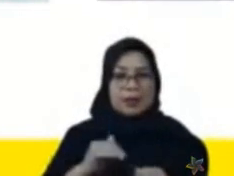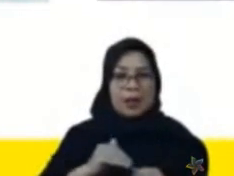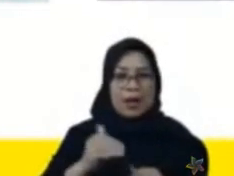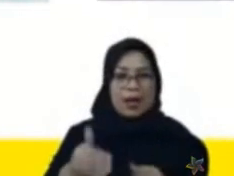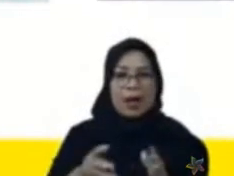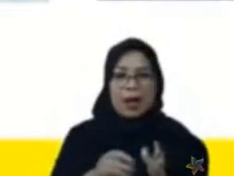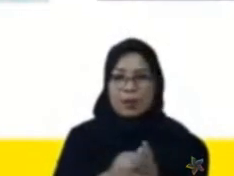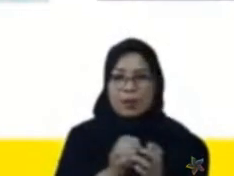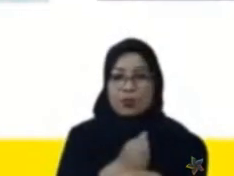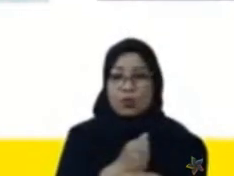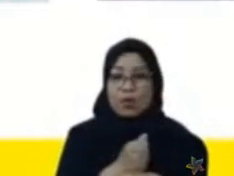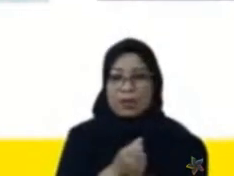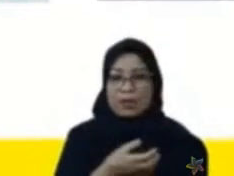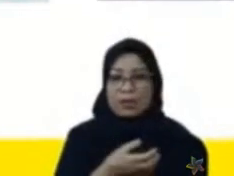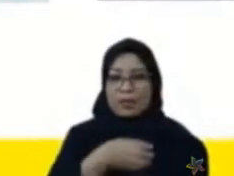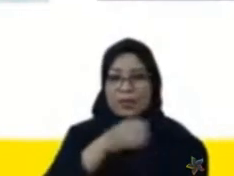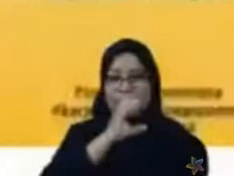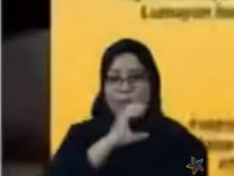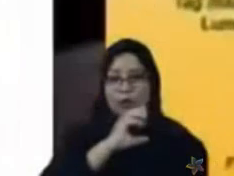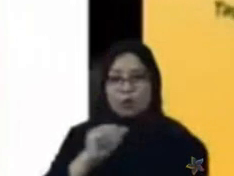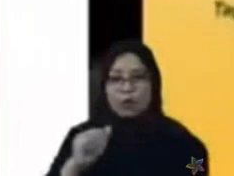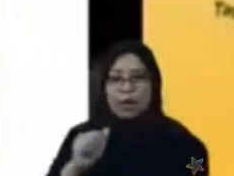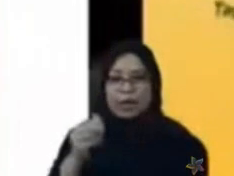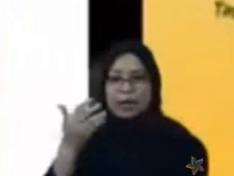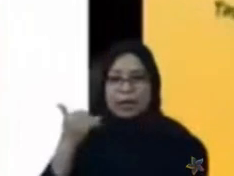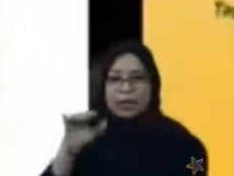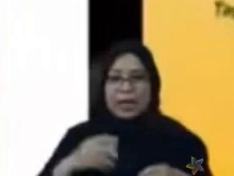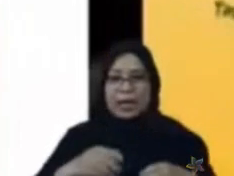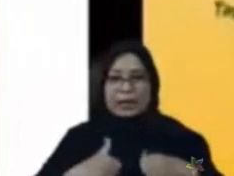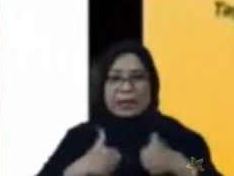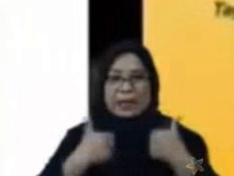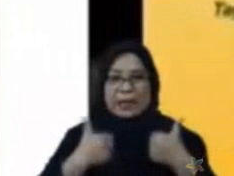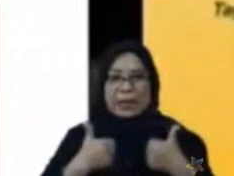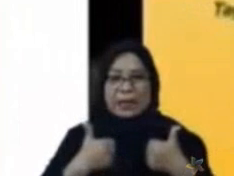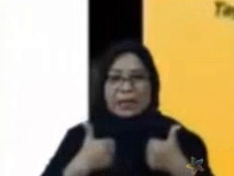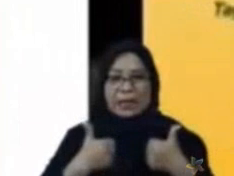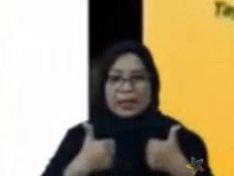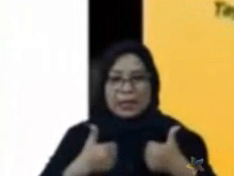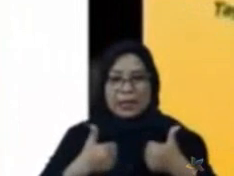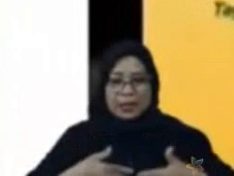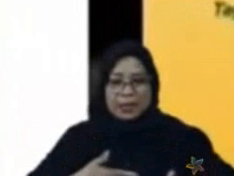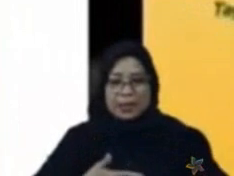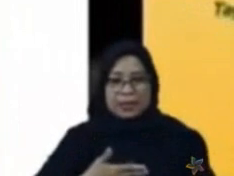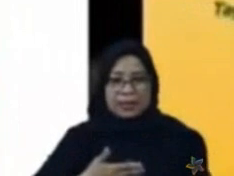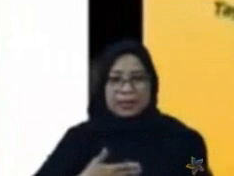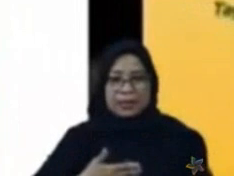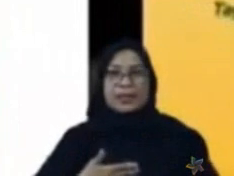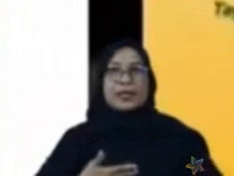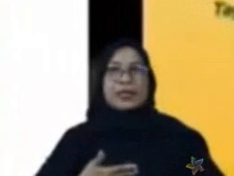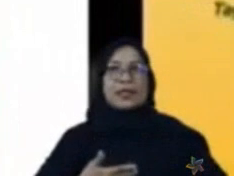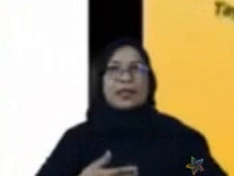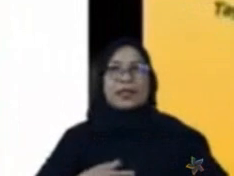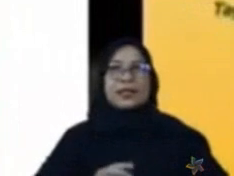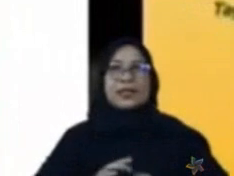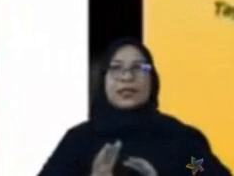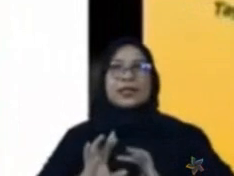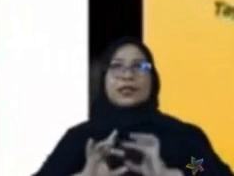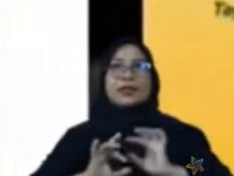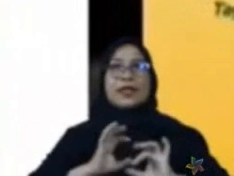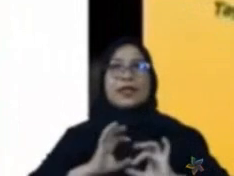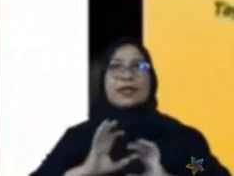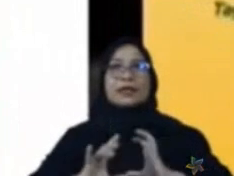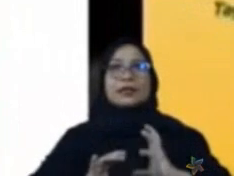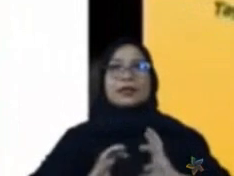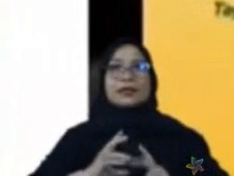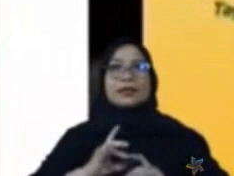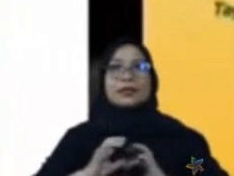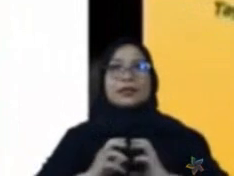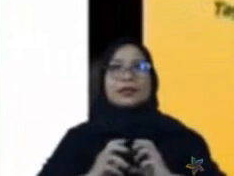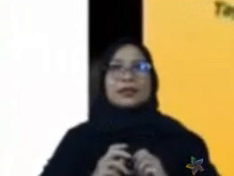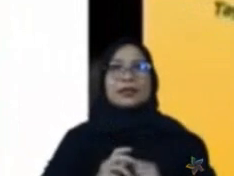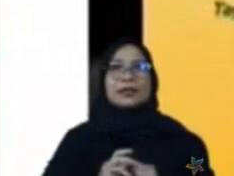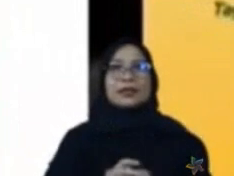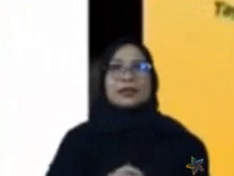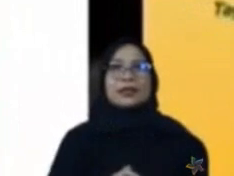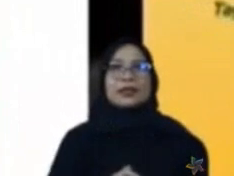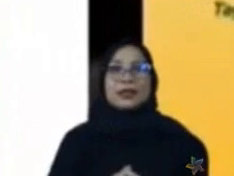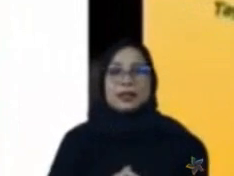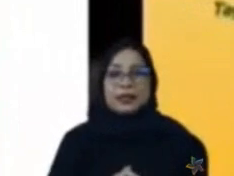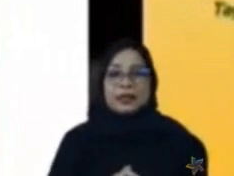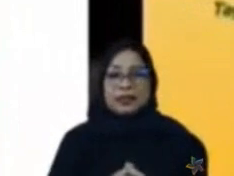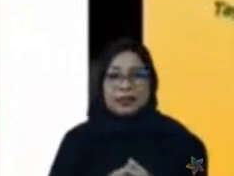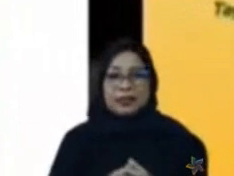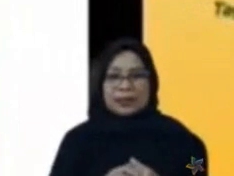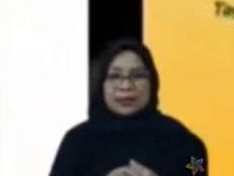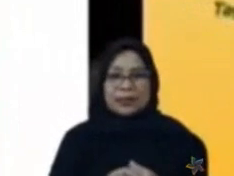yang sehat, kemudian diberikan apa namanya cara membuatnya, bahan-bahannya,